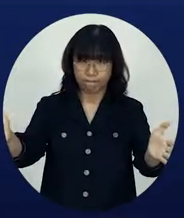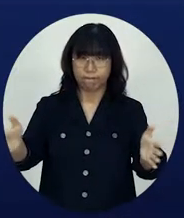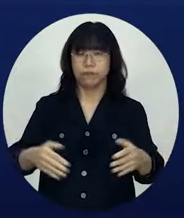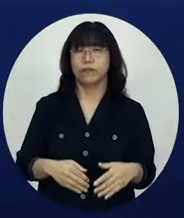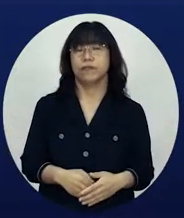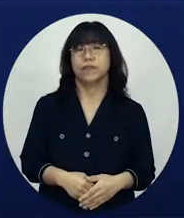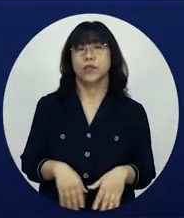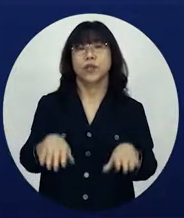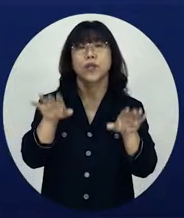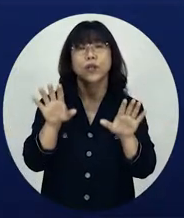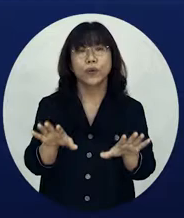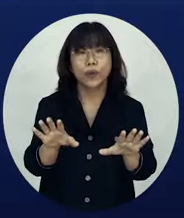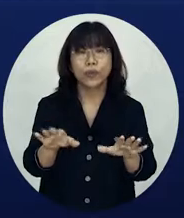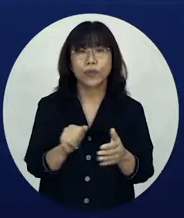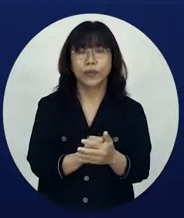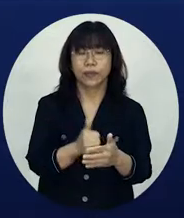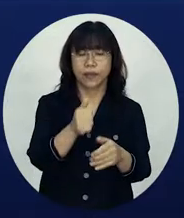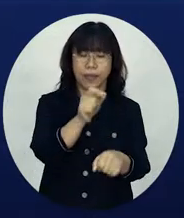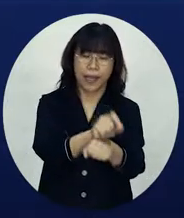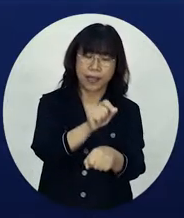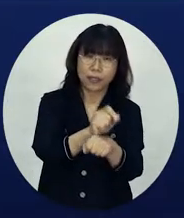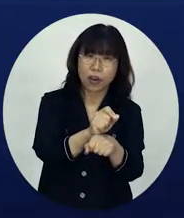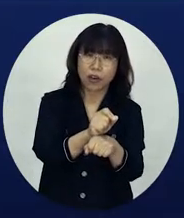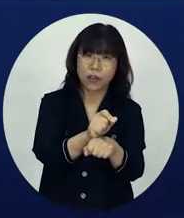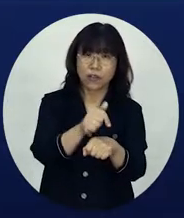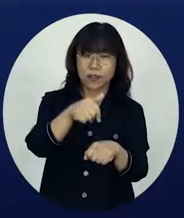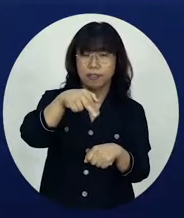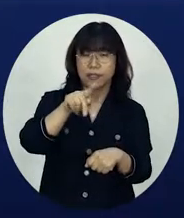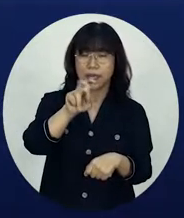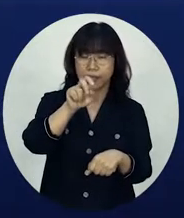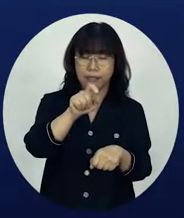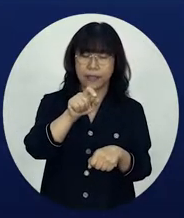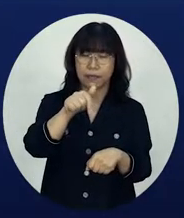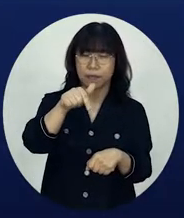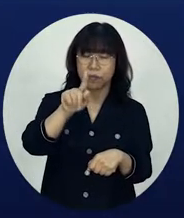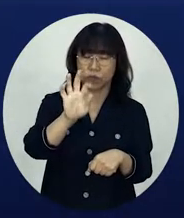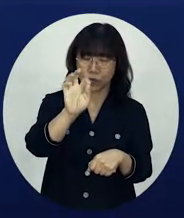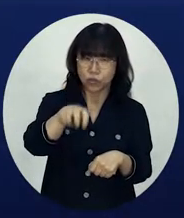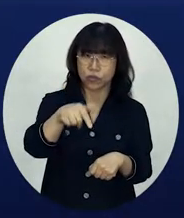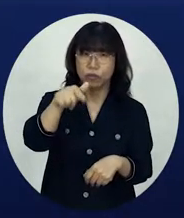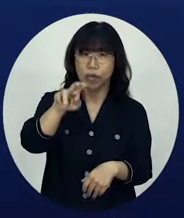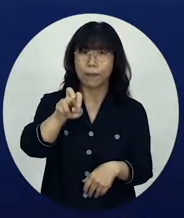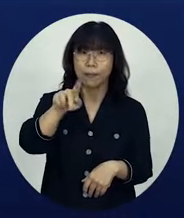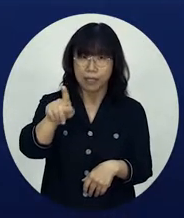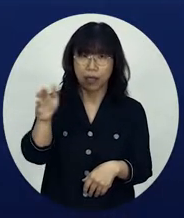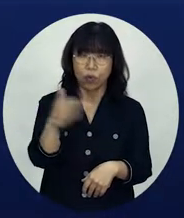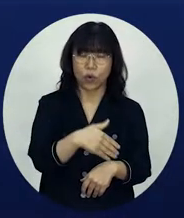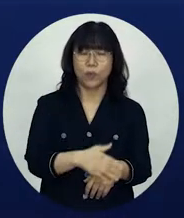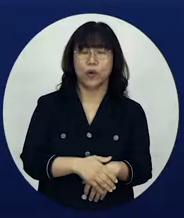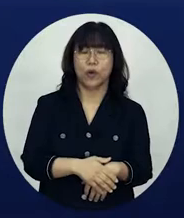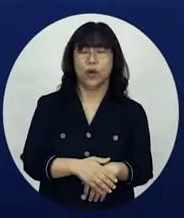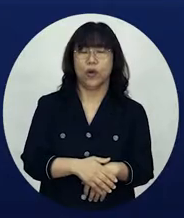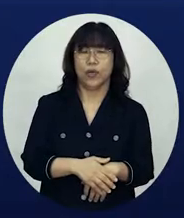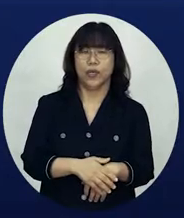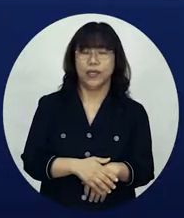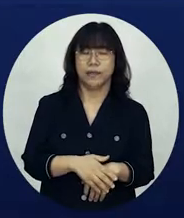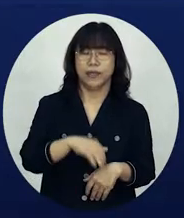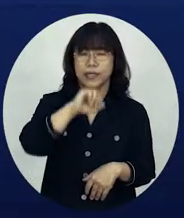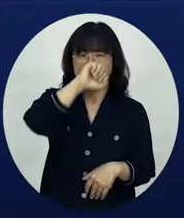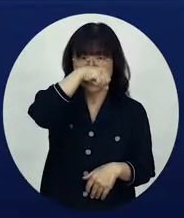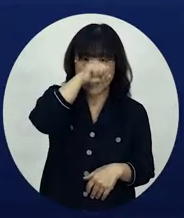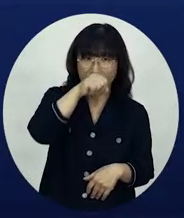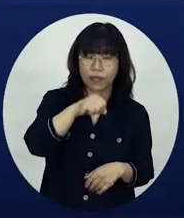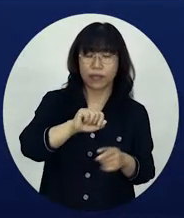이번 정례회에서는 행정사무감사를 비롯해 2022년도 제1회 새 잎새출 추가경정